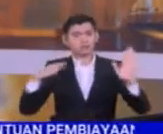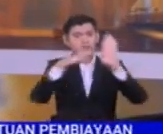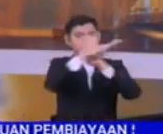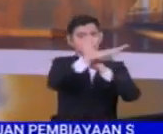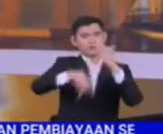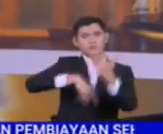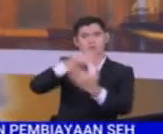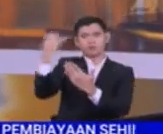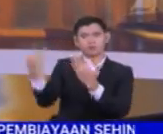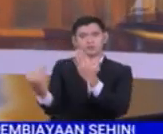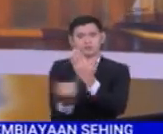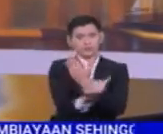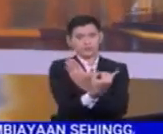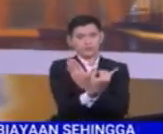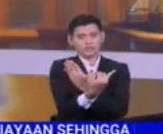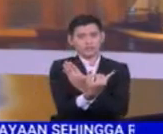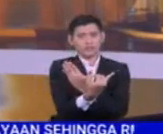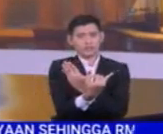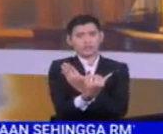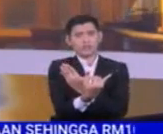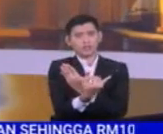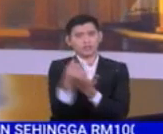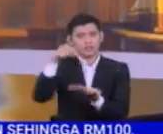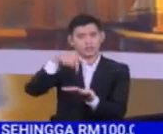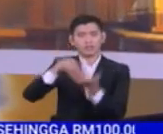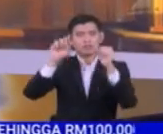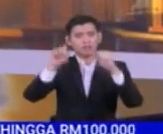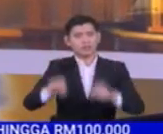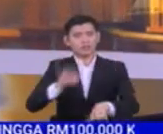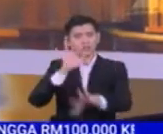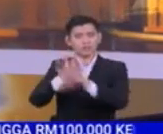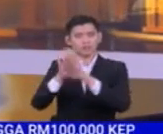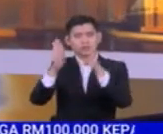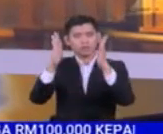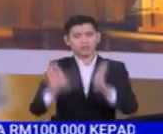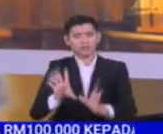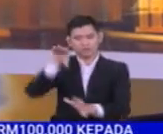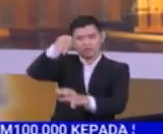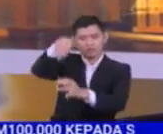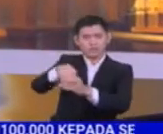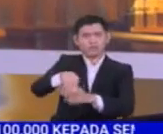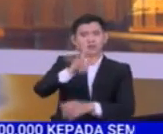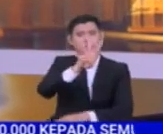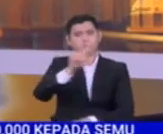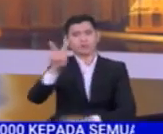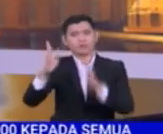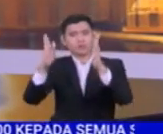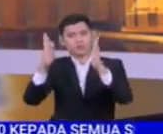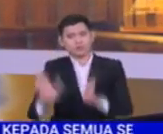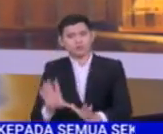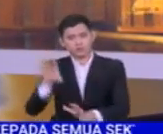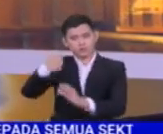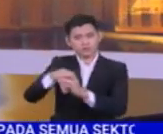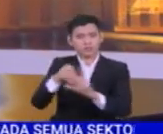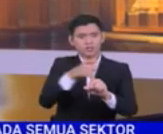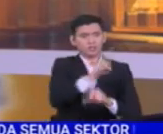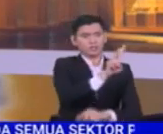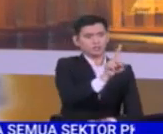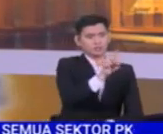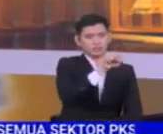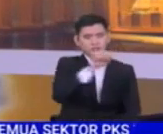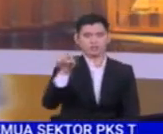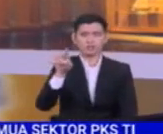projek, Ivan Priya Manimaran, ia berjaya menarik penyertaan seramai 42 orang peserta berusia 21